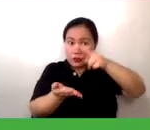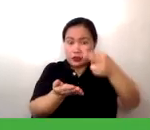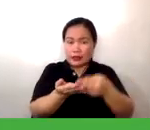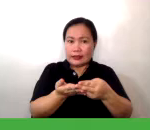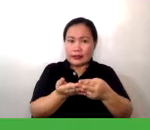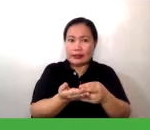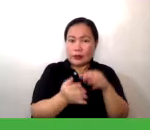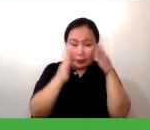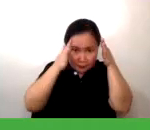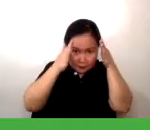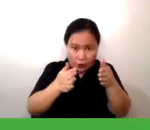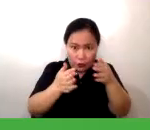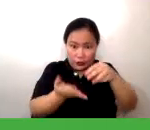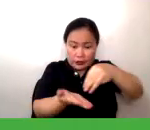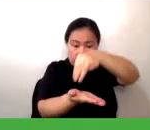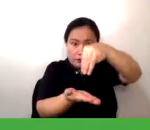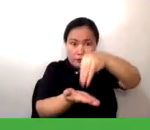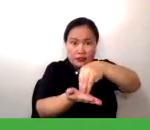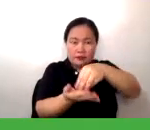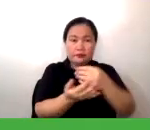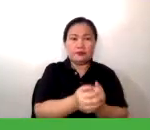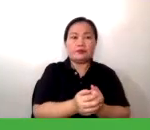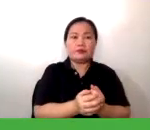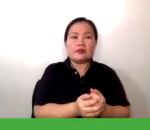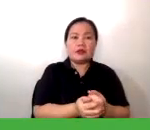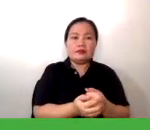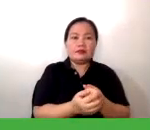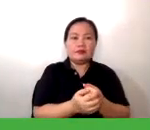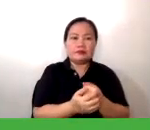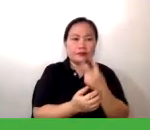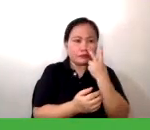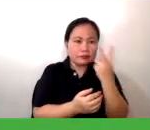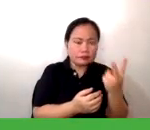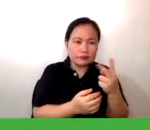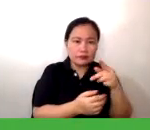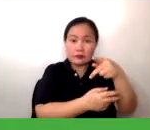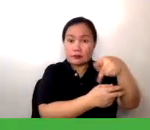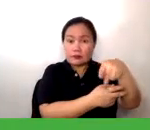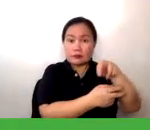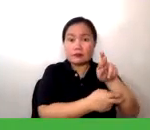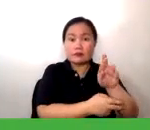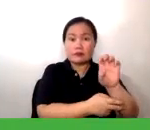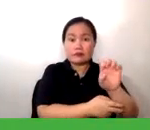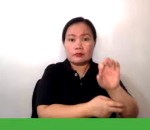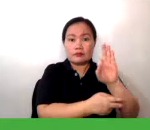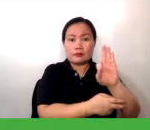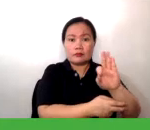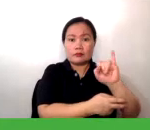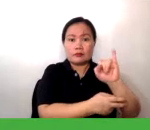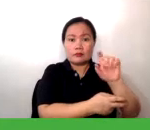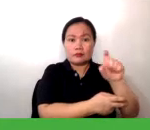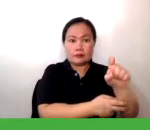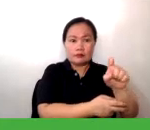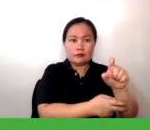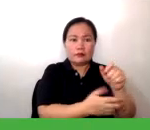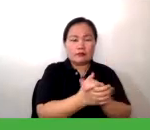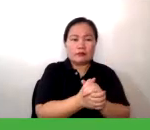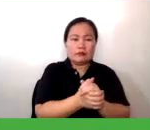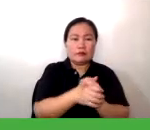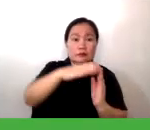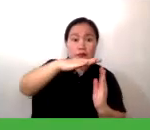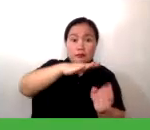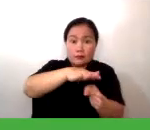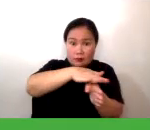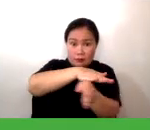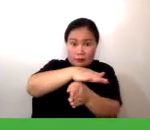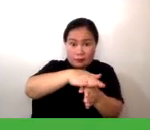pinakagitna. Okay? Ito po yung pinakagitna. So, isa-isahin natin. So, ito yung mga prefixes mo. Ito yung basic unit, siya yung